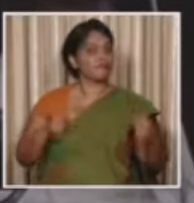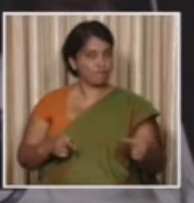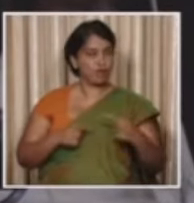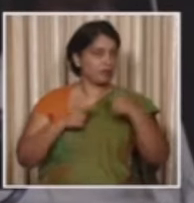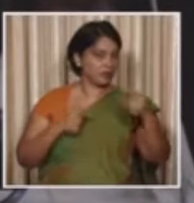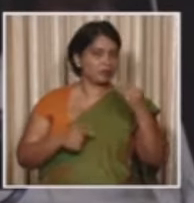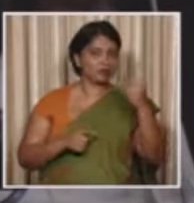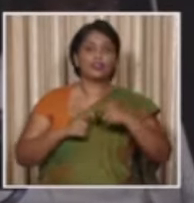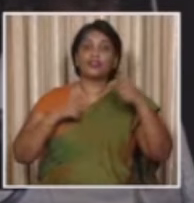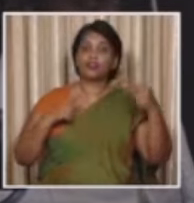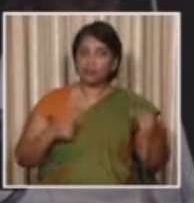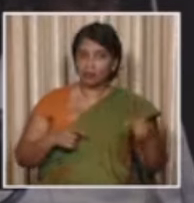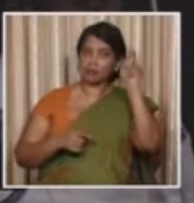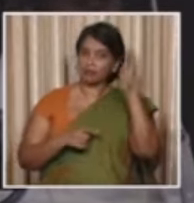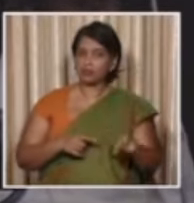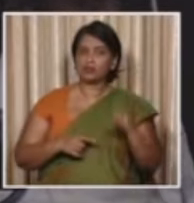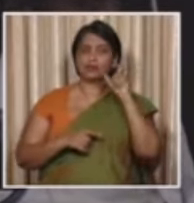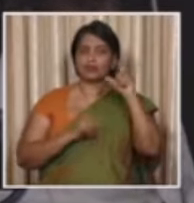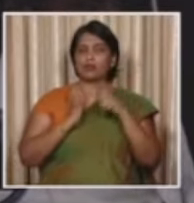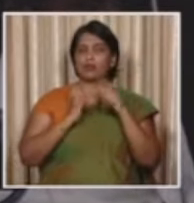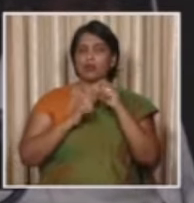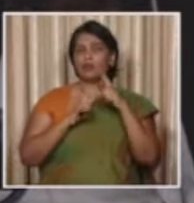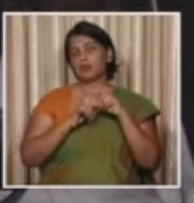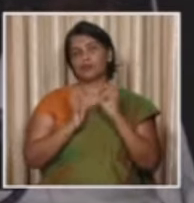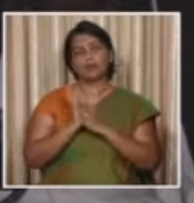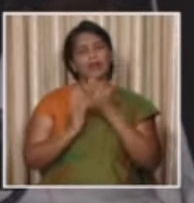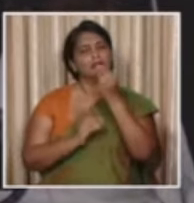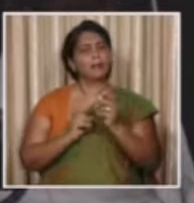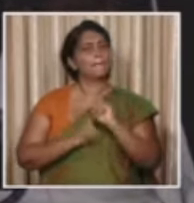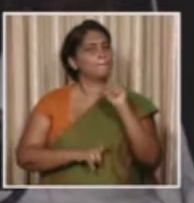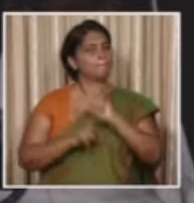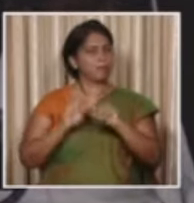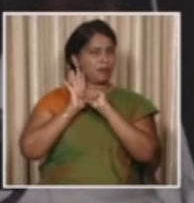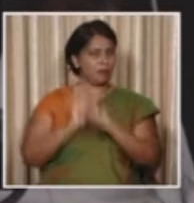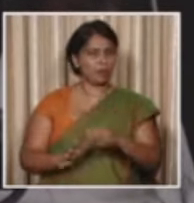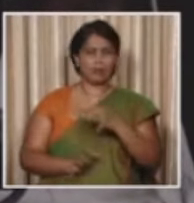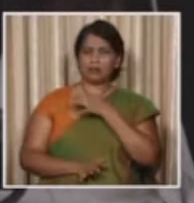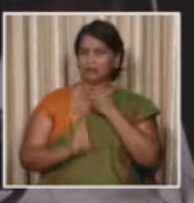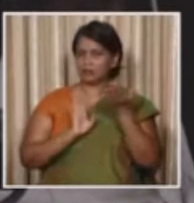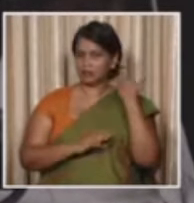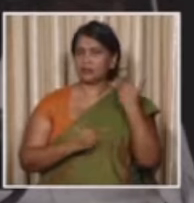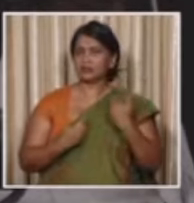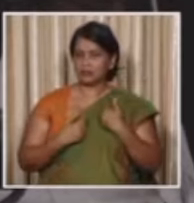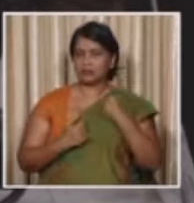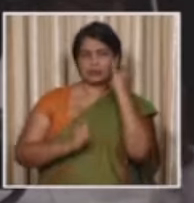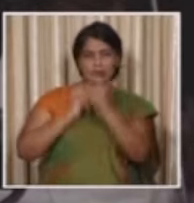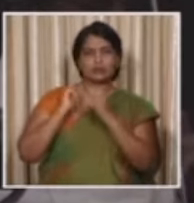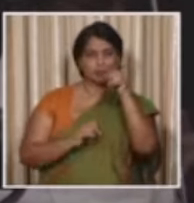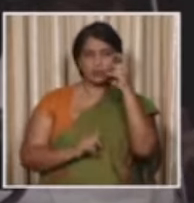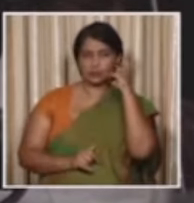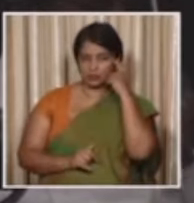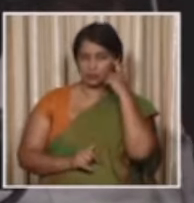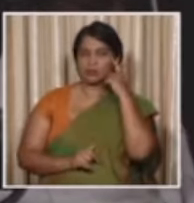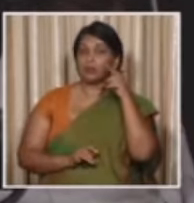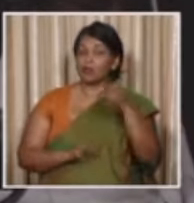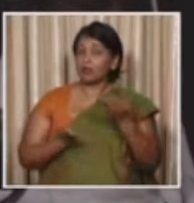දෙන්න විපක්ෂයේ කෙනෙකුට මේ කෝප් කමිටුව දෙන්න කටයුතු කරන්න. මේ පාර්ලිමේන්තුව හැල්ලු වීම හරහා පෞගේ කාලේ අපිට තිබුණු විරෝධය ඔබතුමාලා